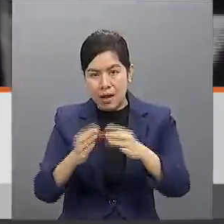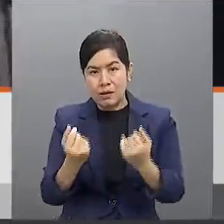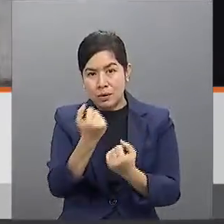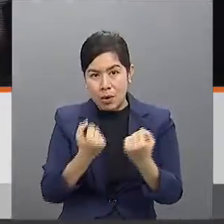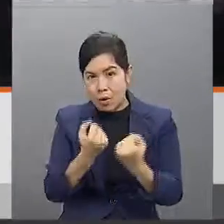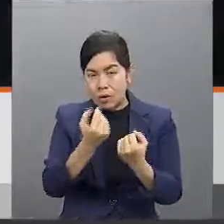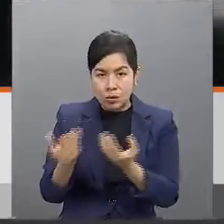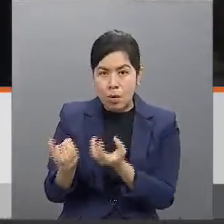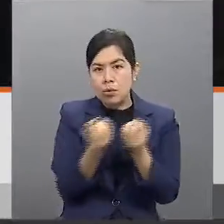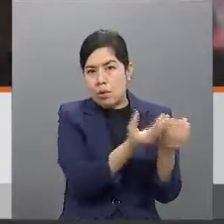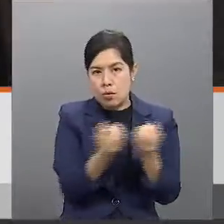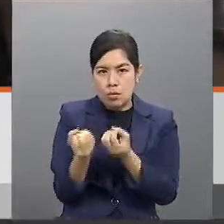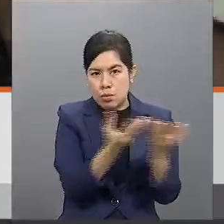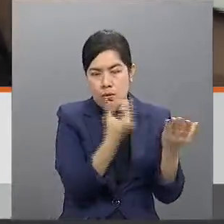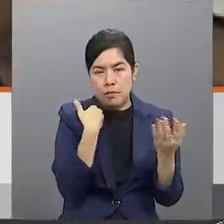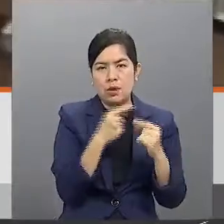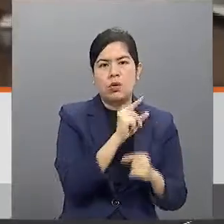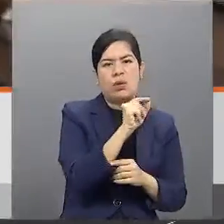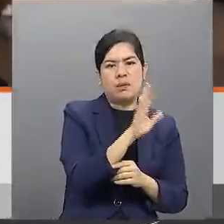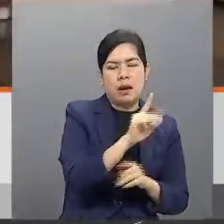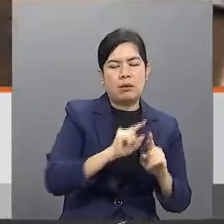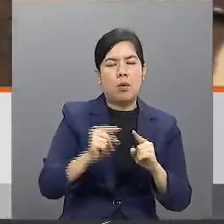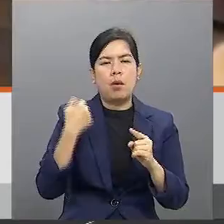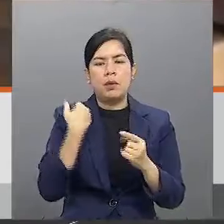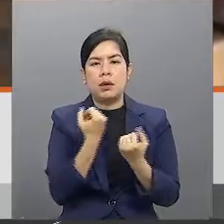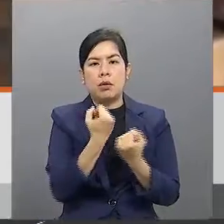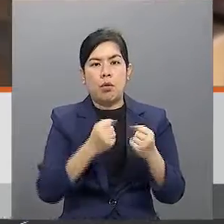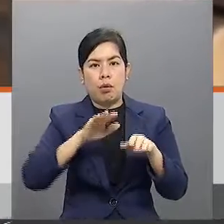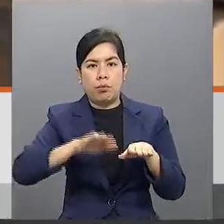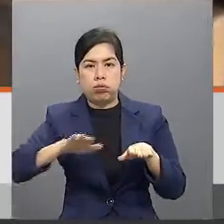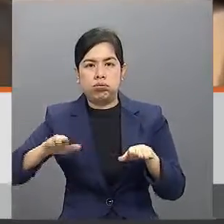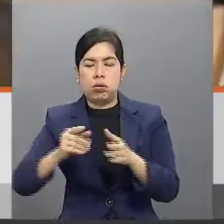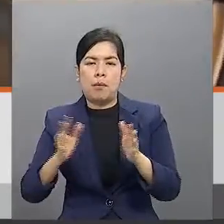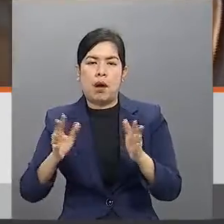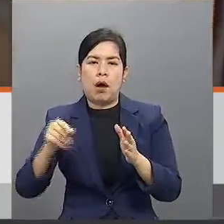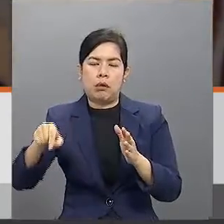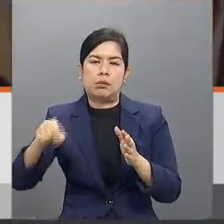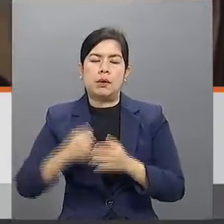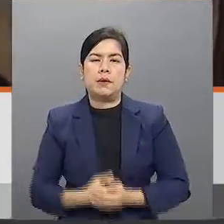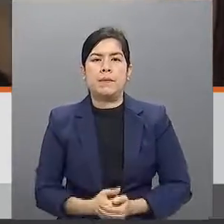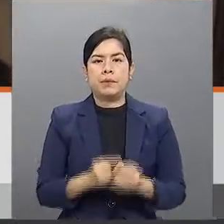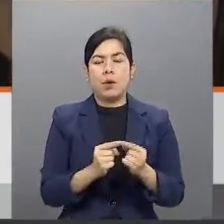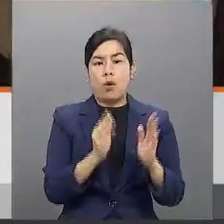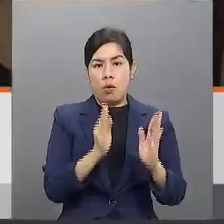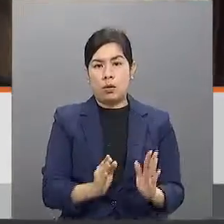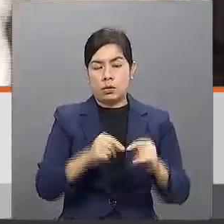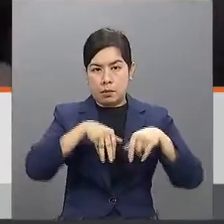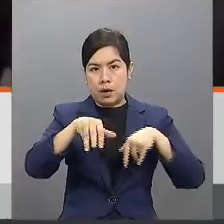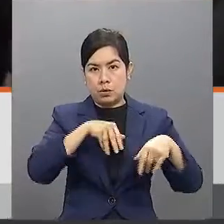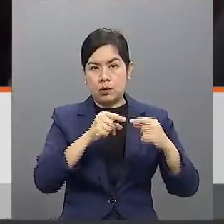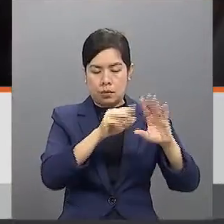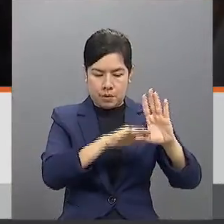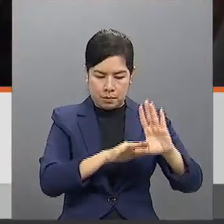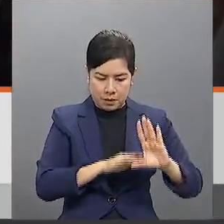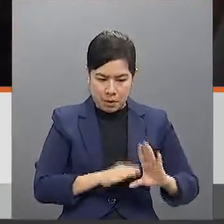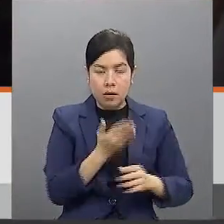ามีรถตกค้างจำนวนมากจึงได้เปิดรับลงทะเบียนเพิ่มเติมโดยมีผู้ยื่นความจำนงขอนำยานพาหนะทั้งรถยนต์